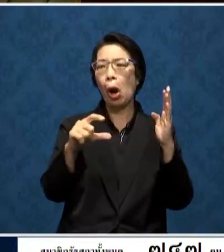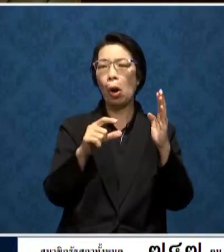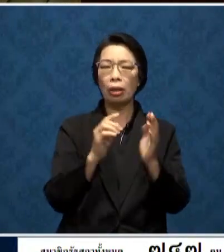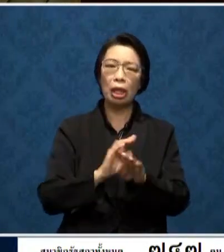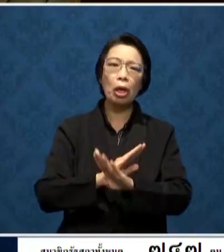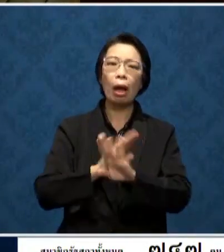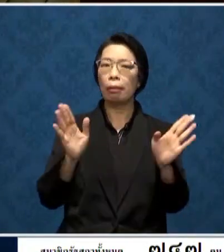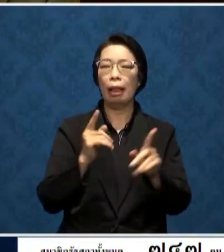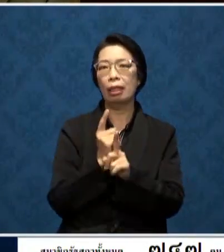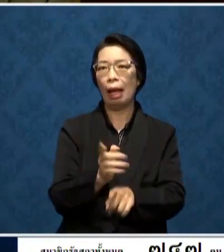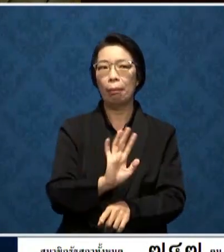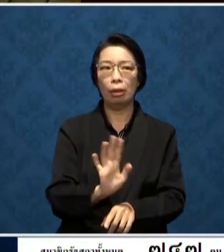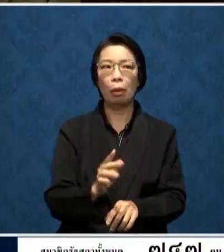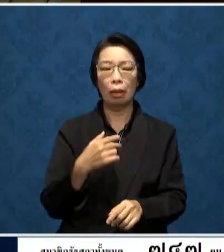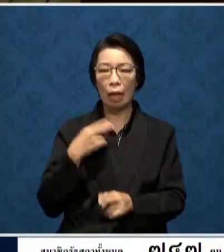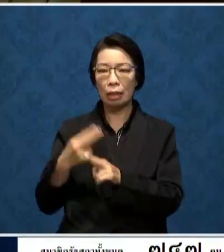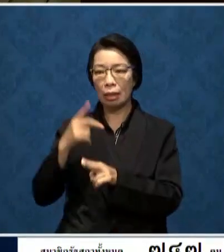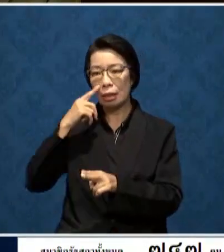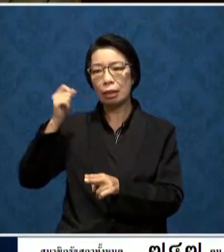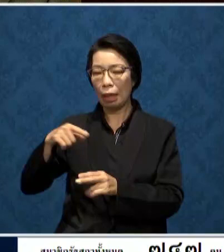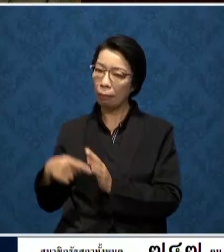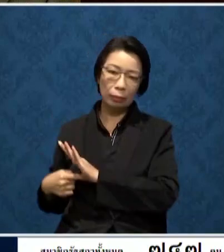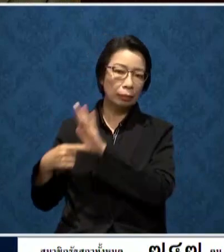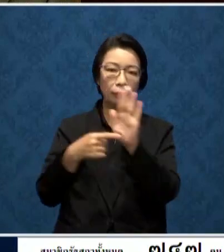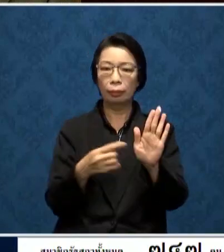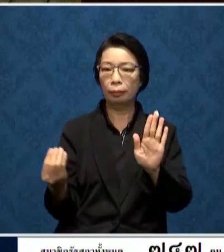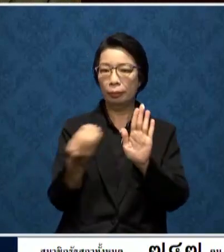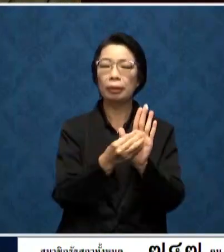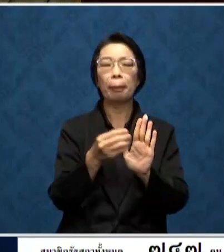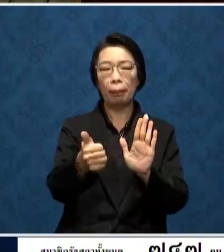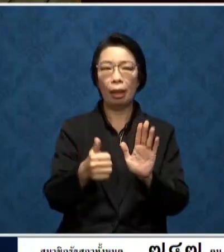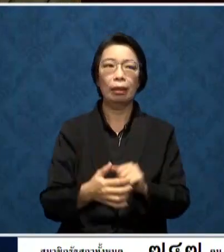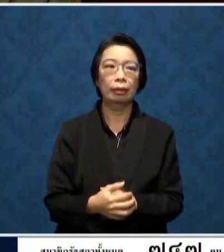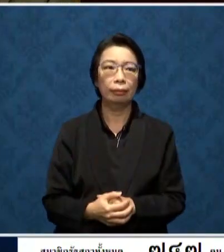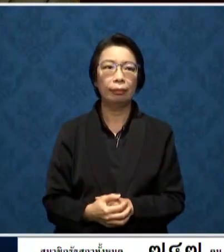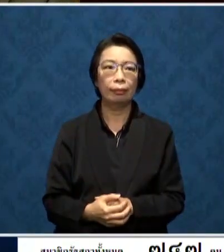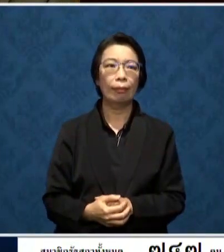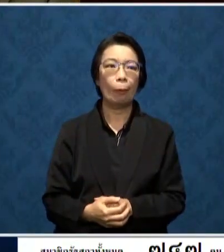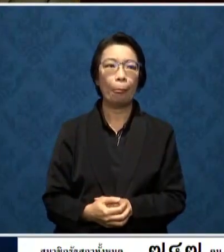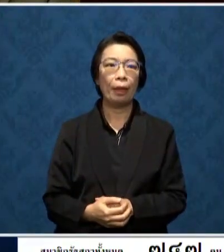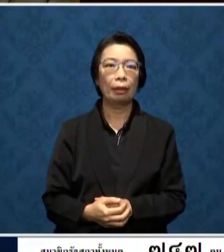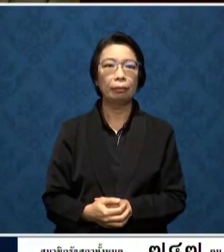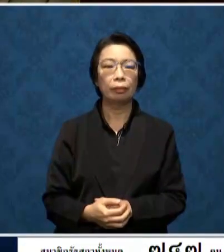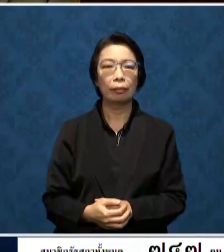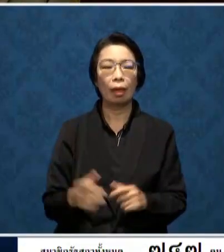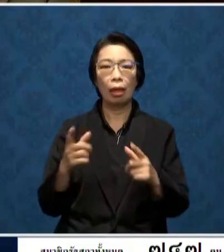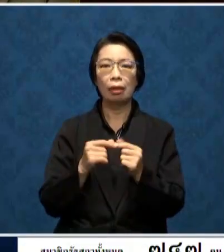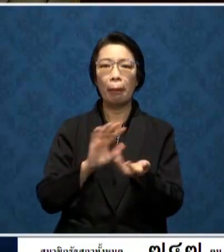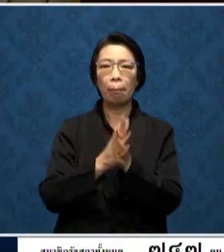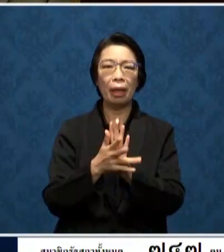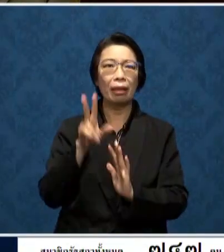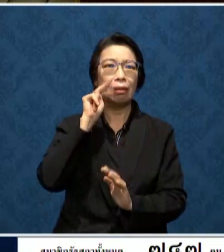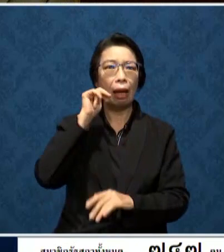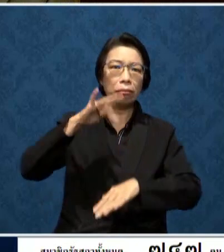บญชีเดิมกลบมาวินาซ้ำได้นี่ knees คอเหตุการณ์เปลยนไม่ใช่เหตุการณดวยเพลยเพระดินน้ำลมไฟ